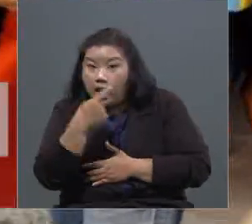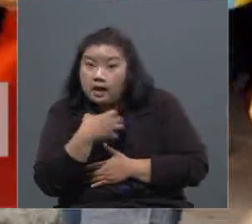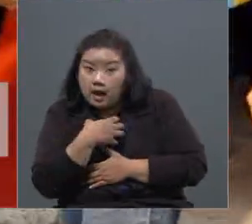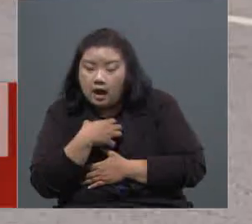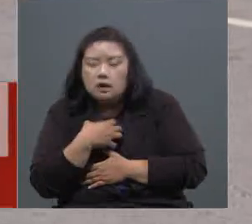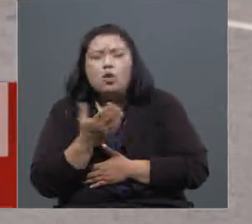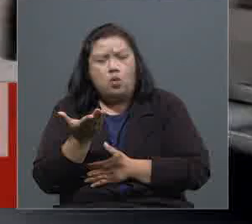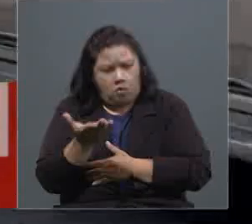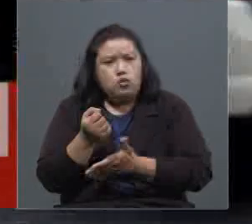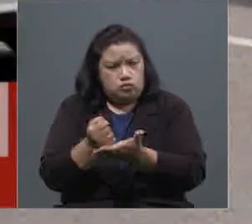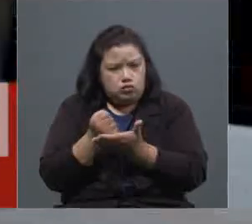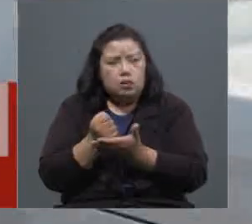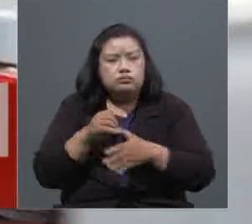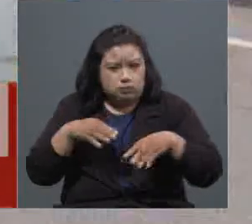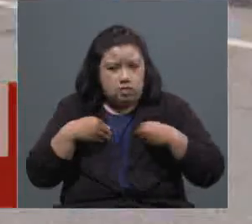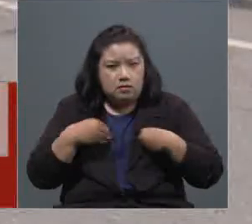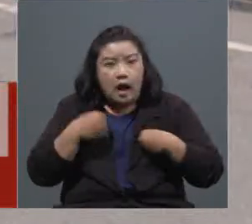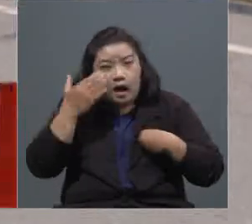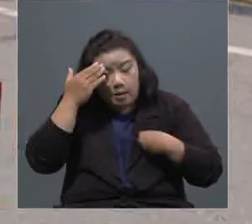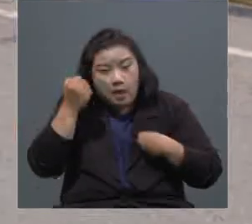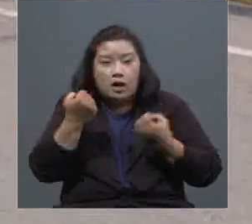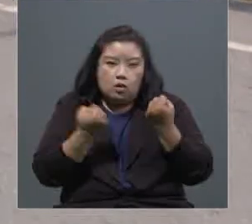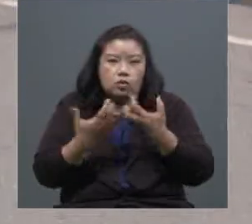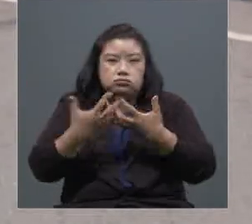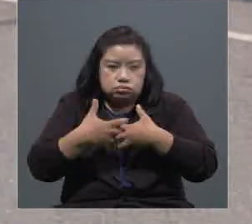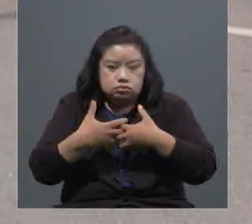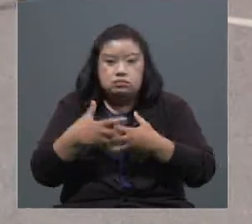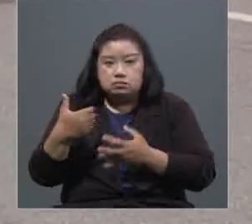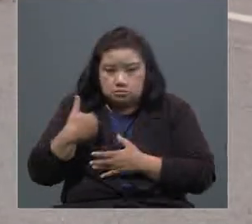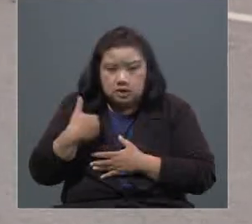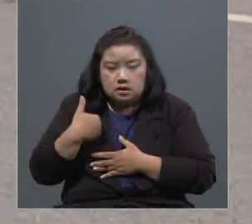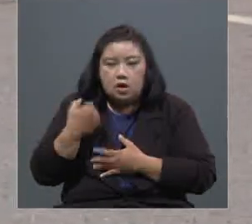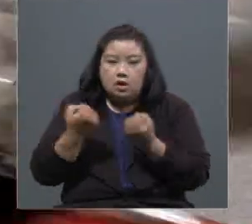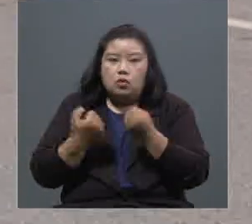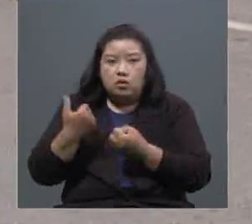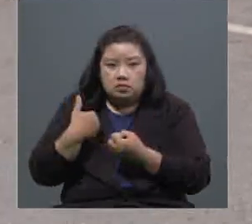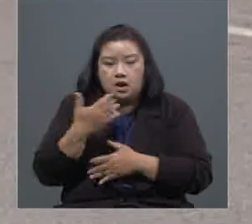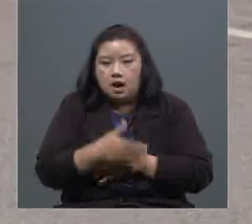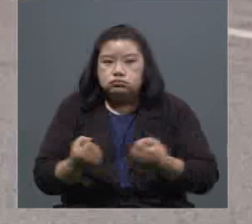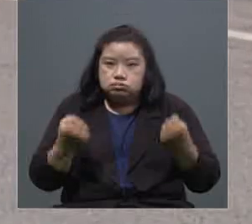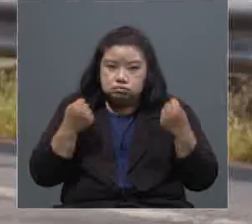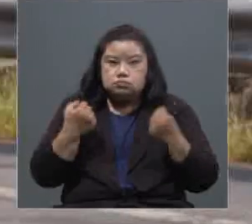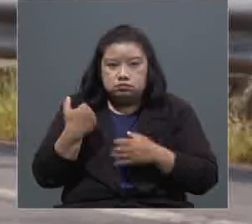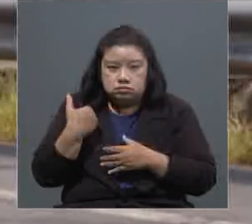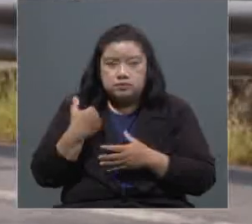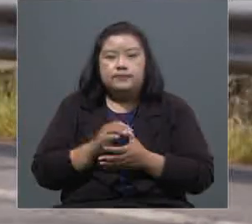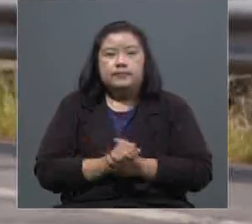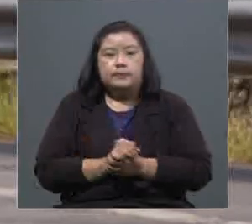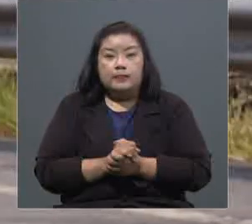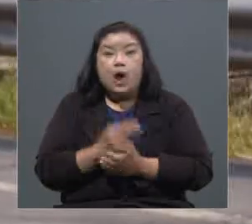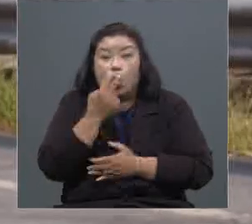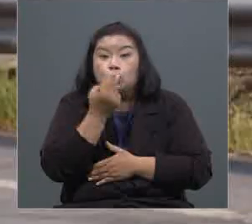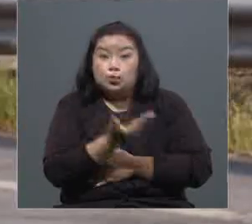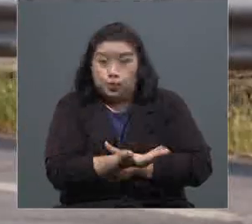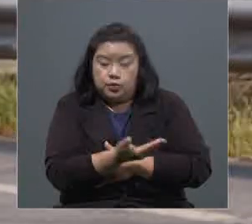ความร่วมมือกับเจ้าหน้าที่ตรวจสภาพความพร้อมของยานพาหนะแล้วก็ความพร้อมของร่างกายผู้ขับขี่ด้วยส่วนบรรยากาศการ